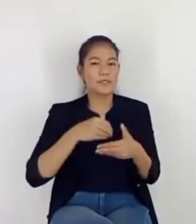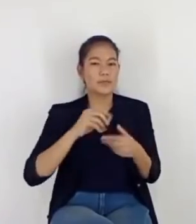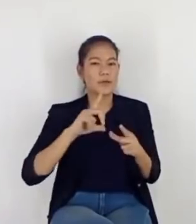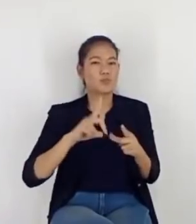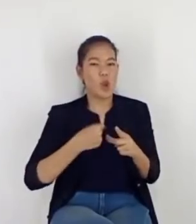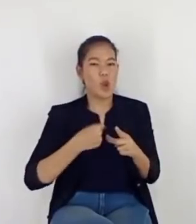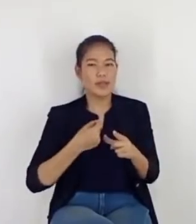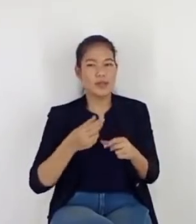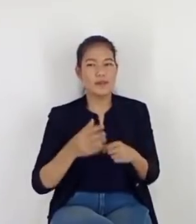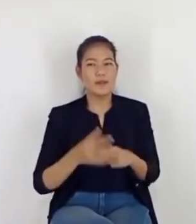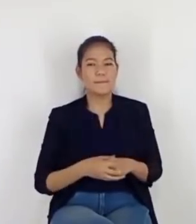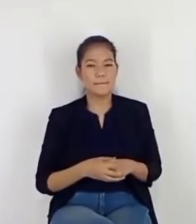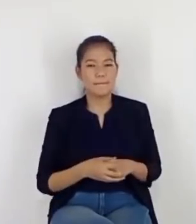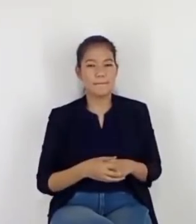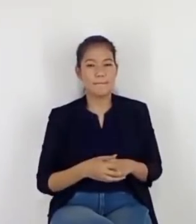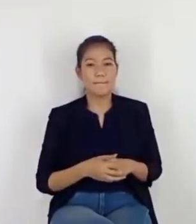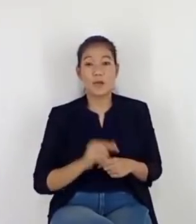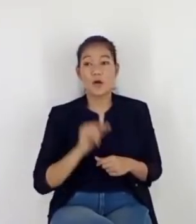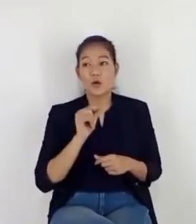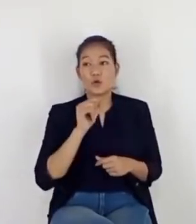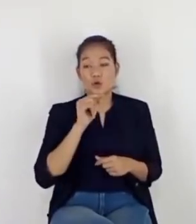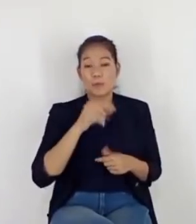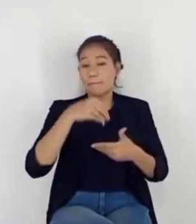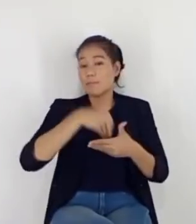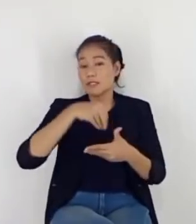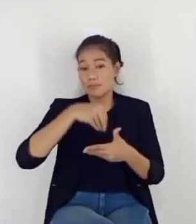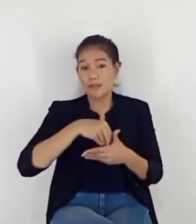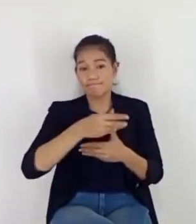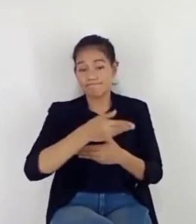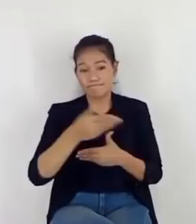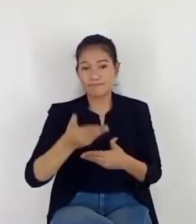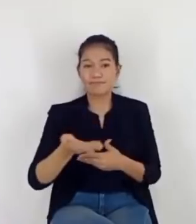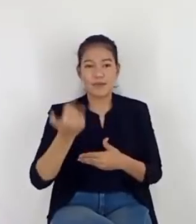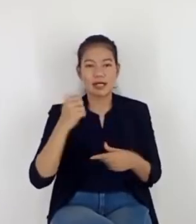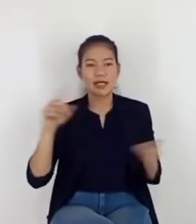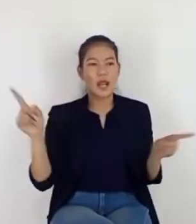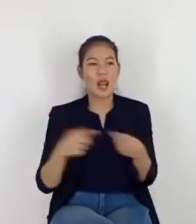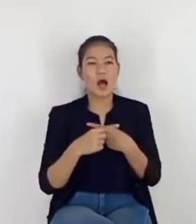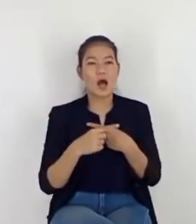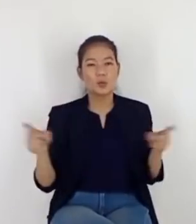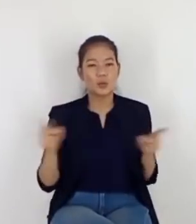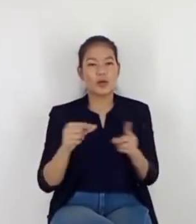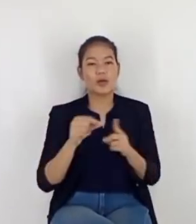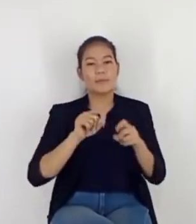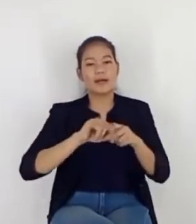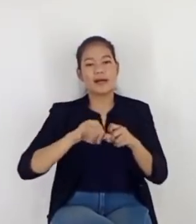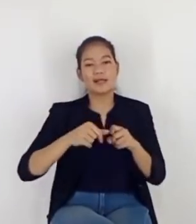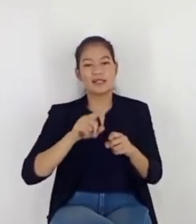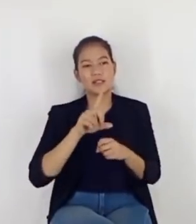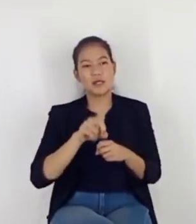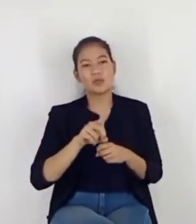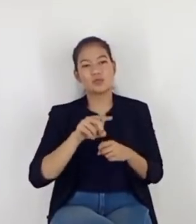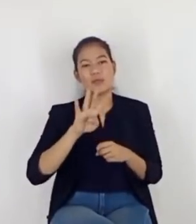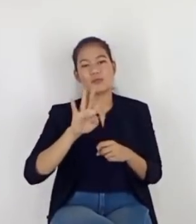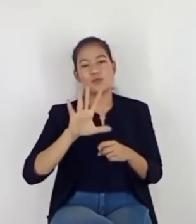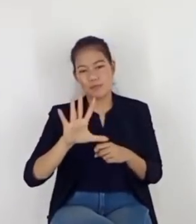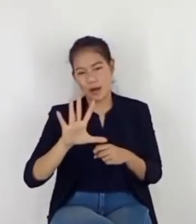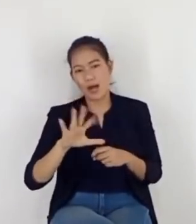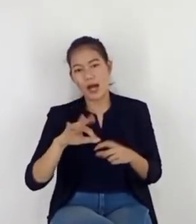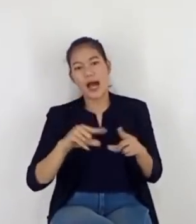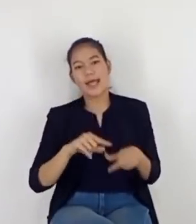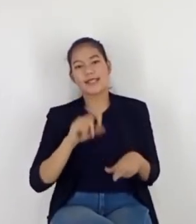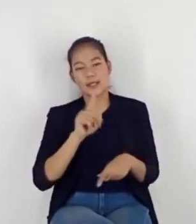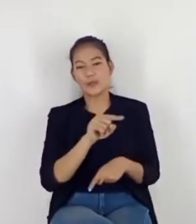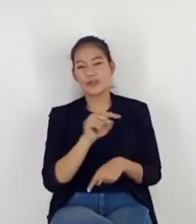bulanan. Untuk mengiringi persembahan, mari kita naikkan pujian dari PKJ 145 ayat